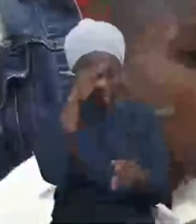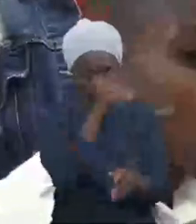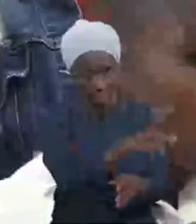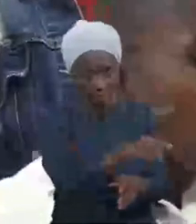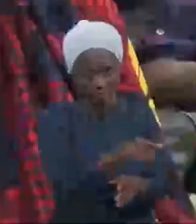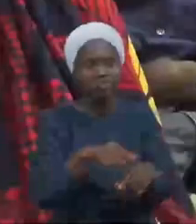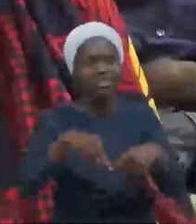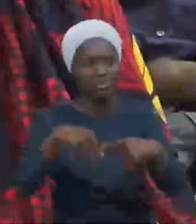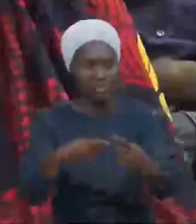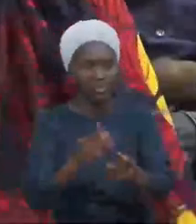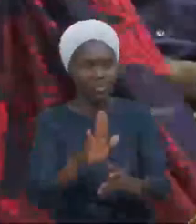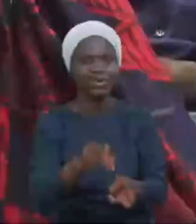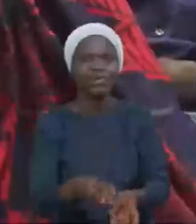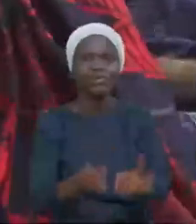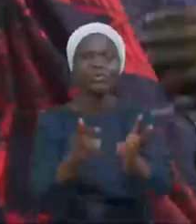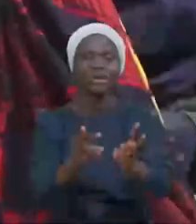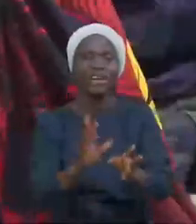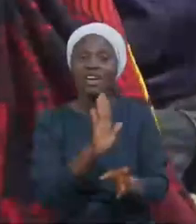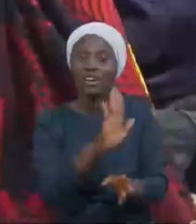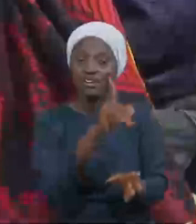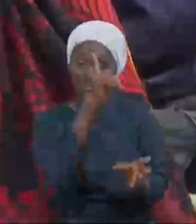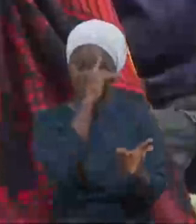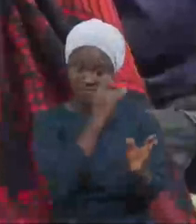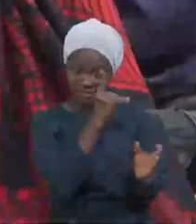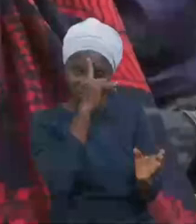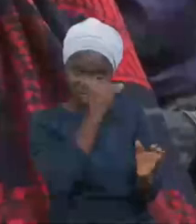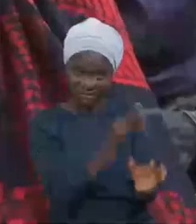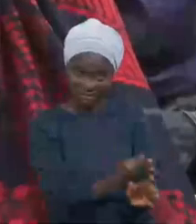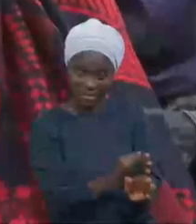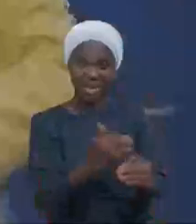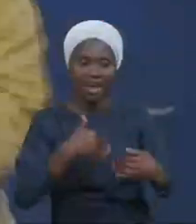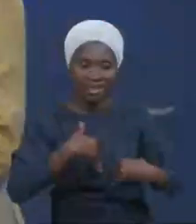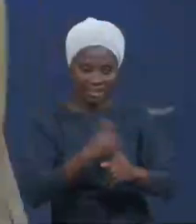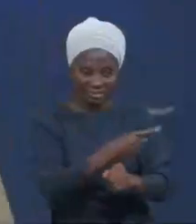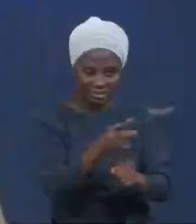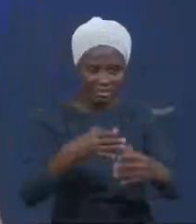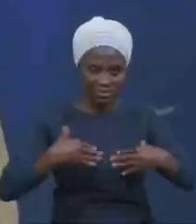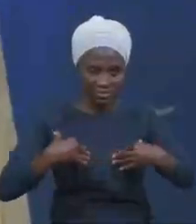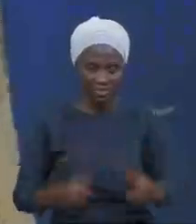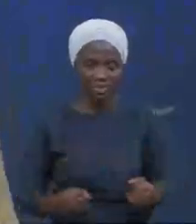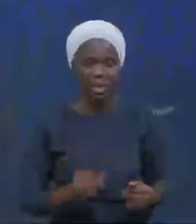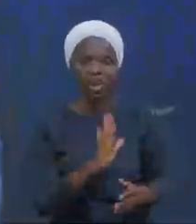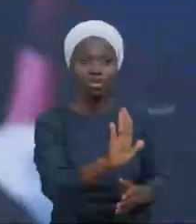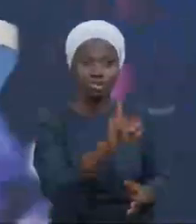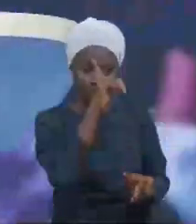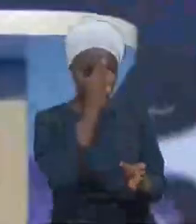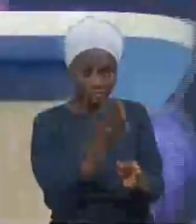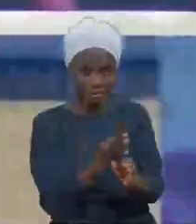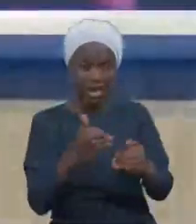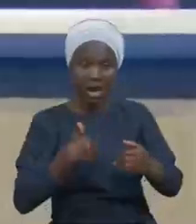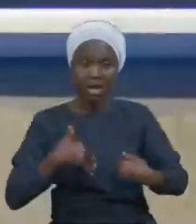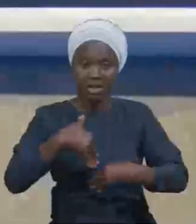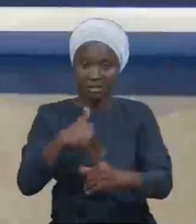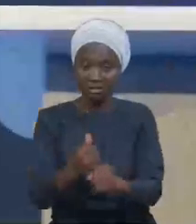va, ta foi t'a sauvé. Ta foi t'a sauvé.